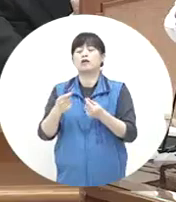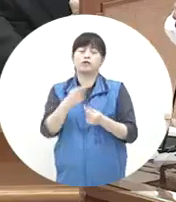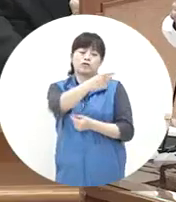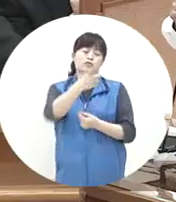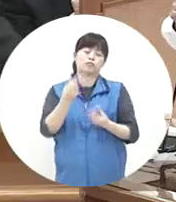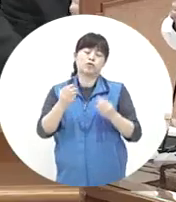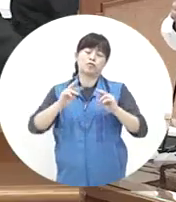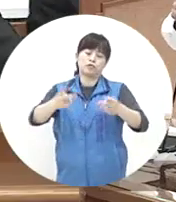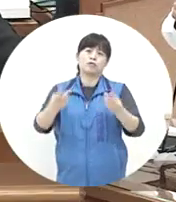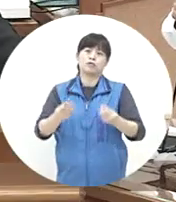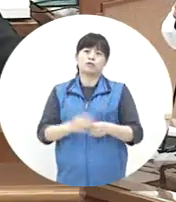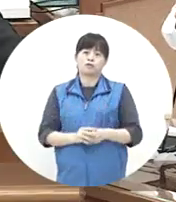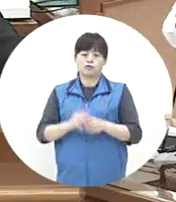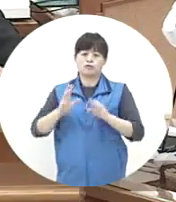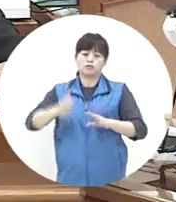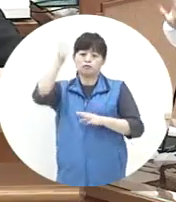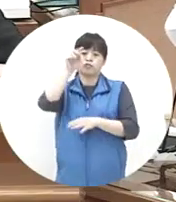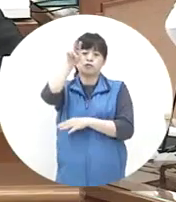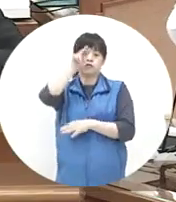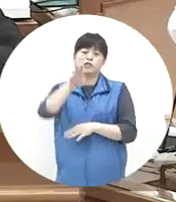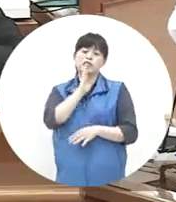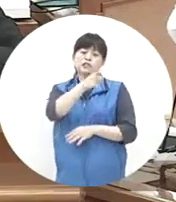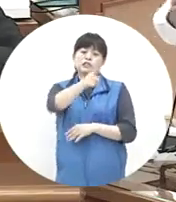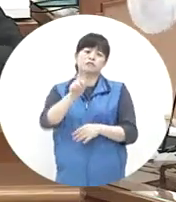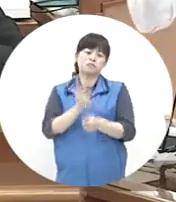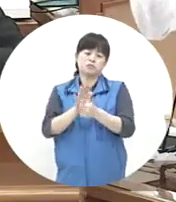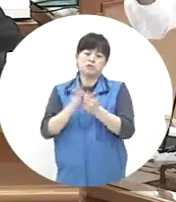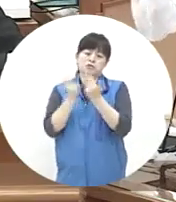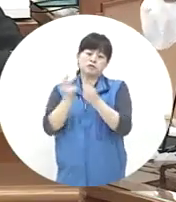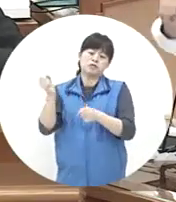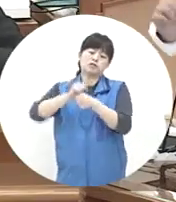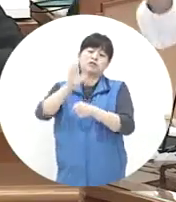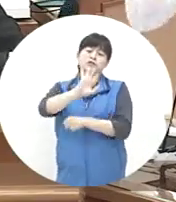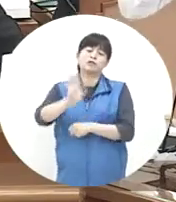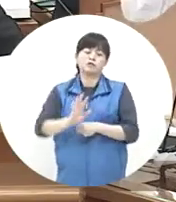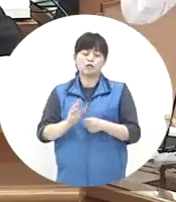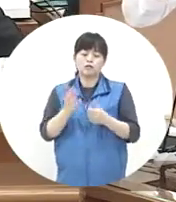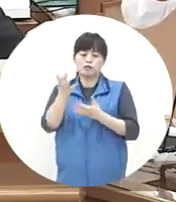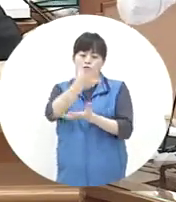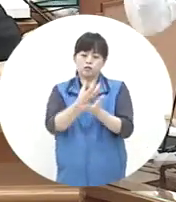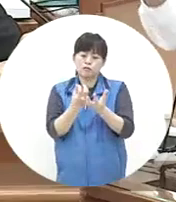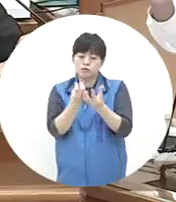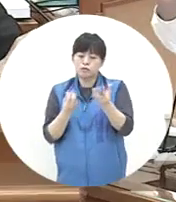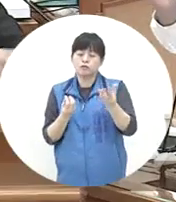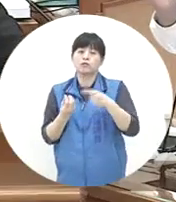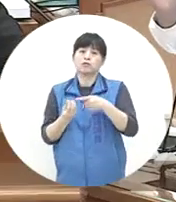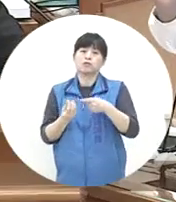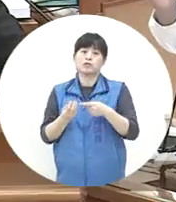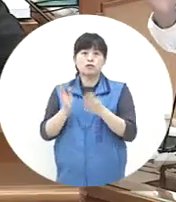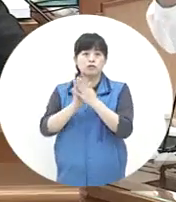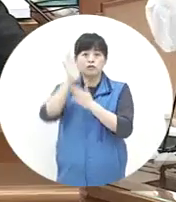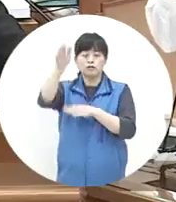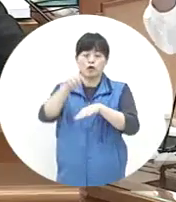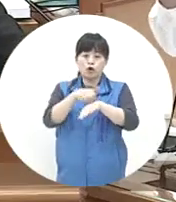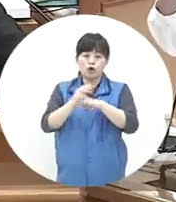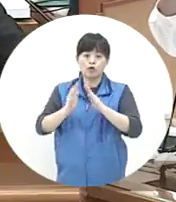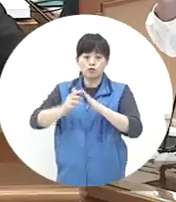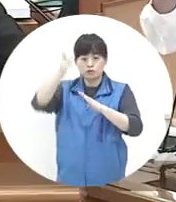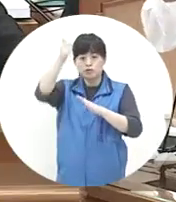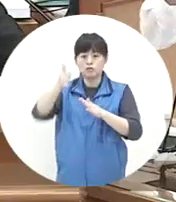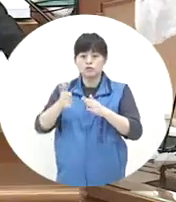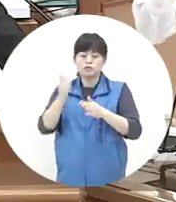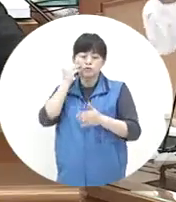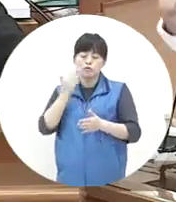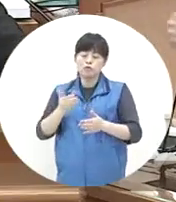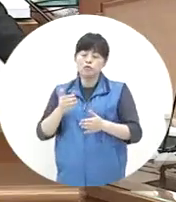央跟地方合作。 他的总统的政见就是没有办法帮新北市增加，那你就统筹分配款，在未来侯友宜市长竞选总统